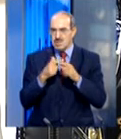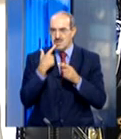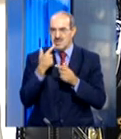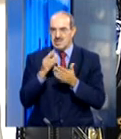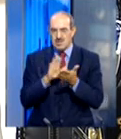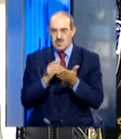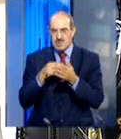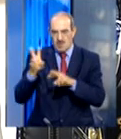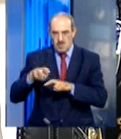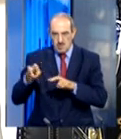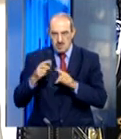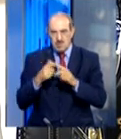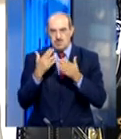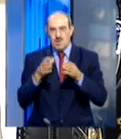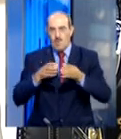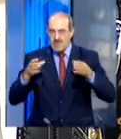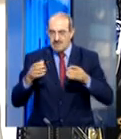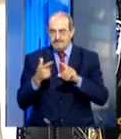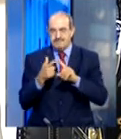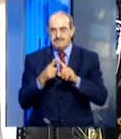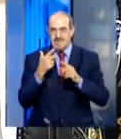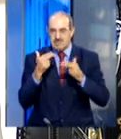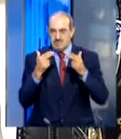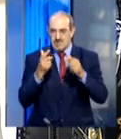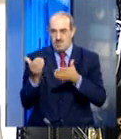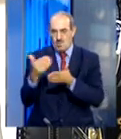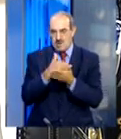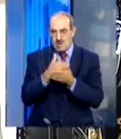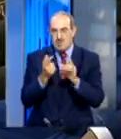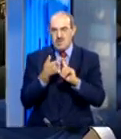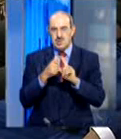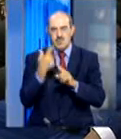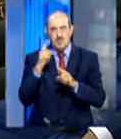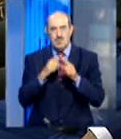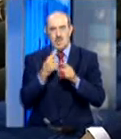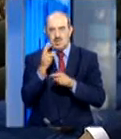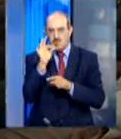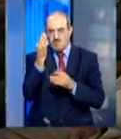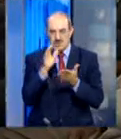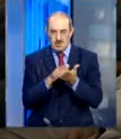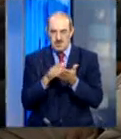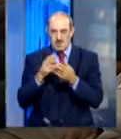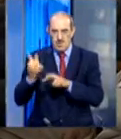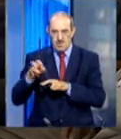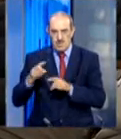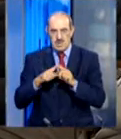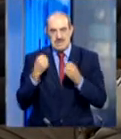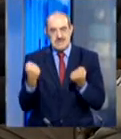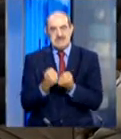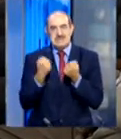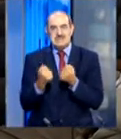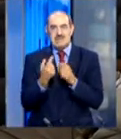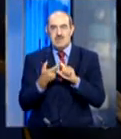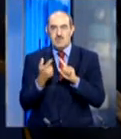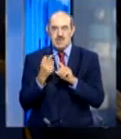وربط المستثمرات الفلاحية بالكهرباء للرفع من عائداتها، فضلا عن مواصلة تطهير العقار الفلاحي والمضي قدما